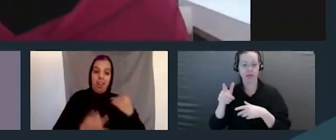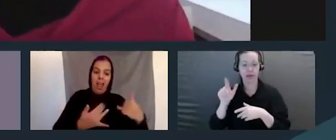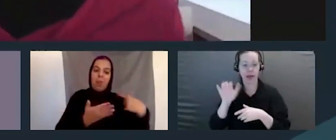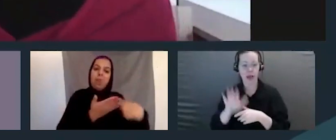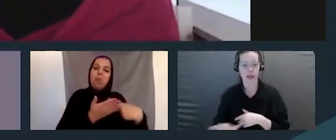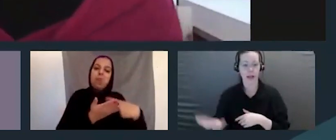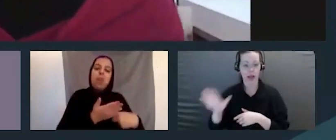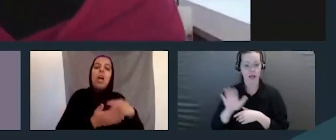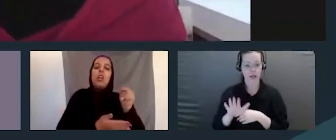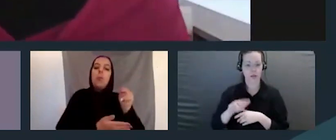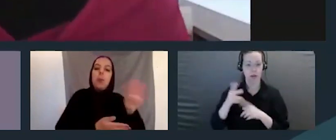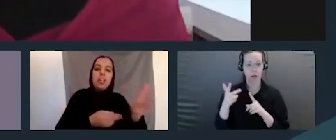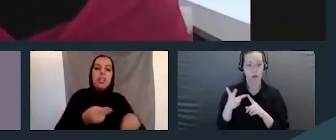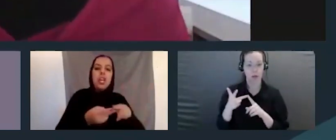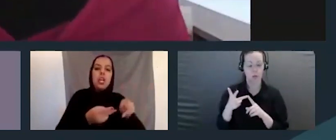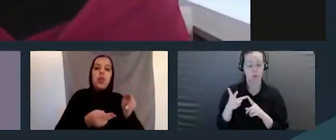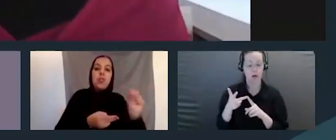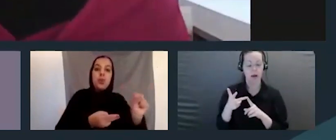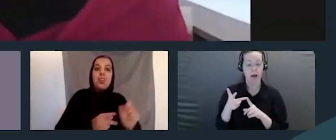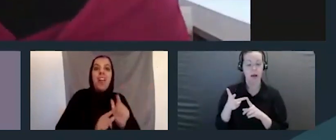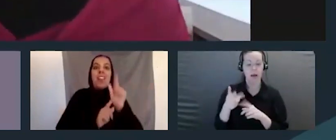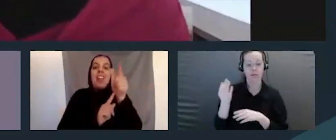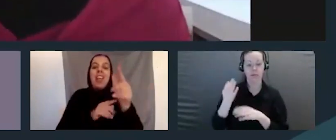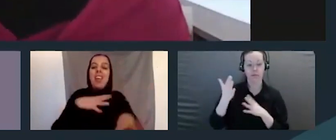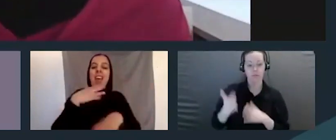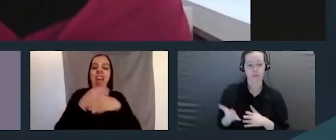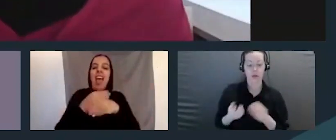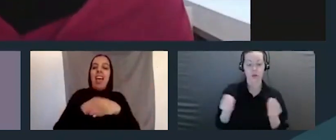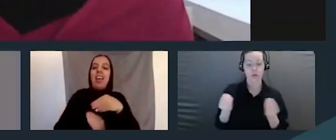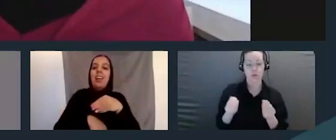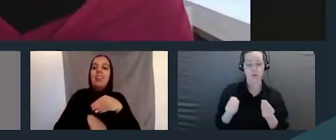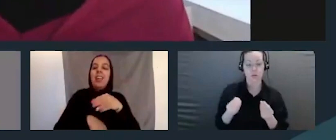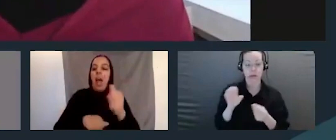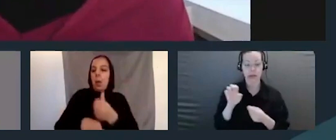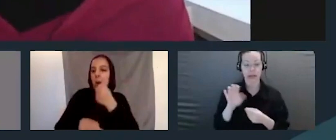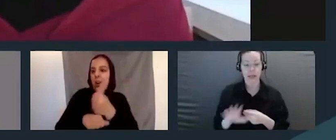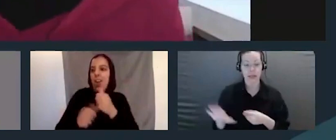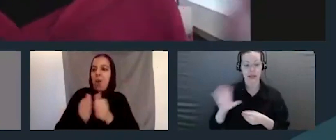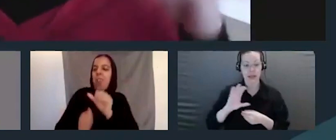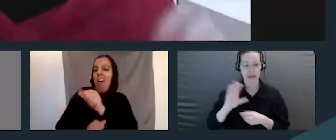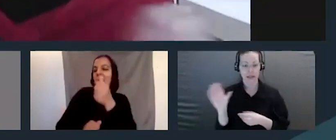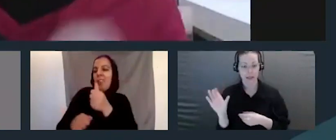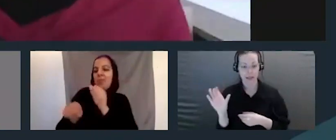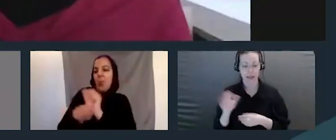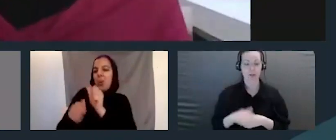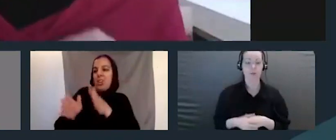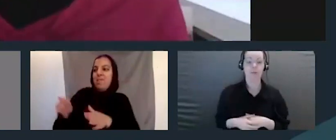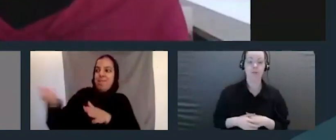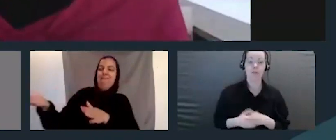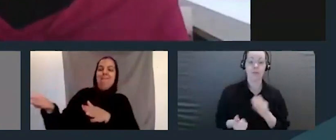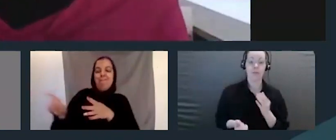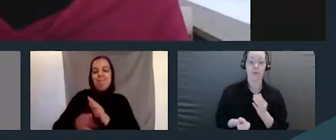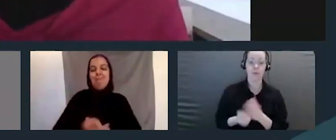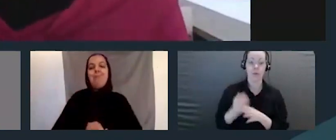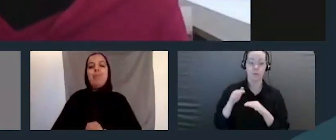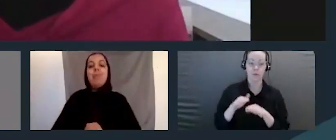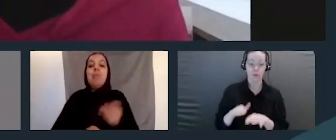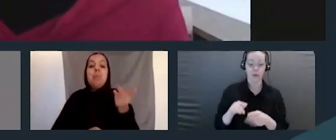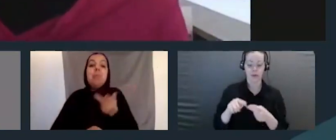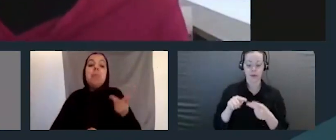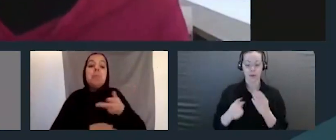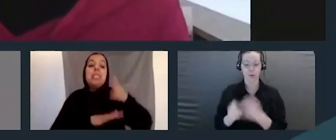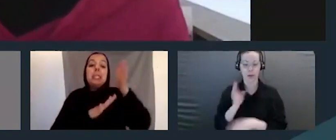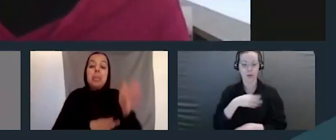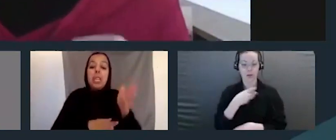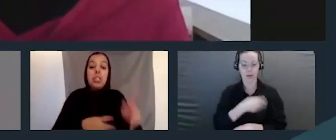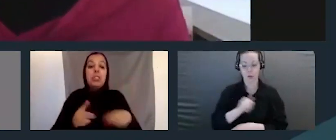Nouveau-Brunswick et la Nouvelle-Écosse. Les trois présentateurs de ce panel et moi-même sont impliqués dans l'établissement